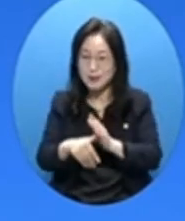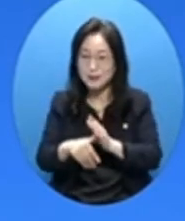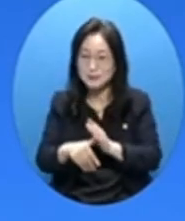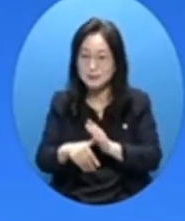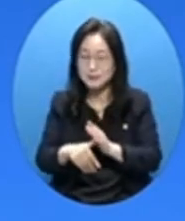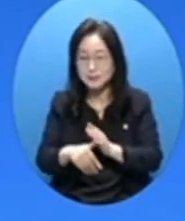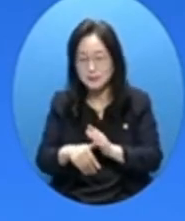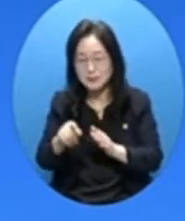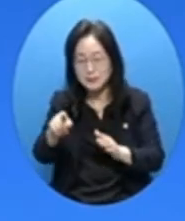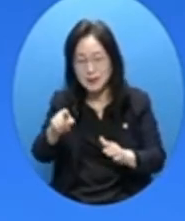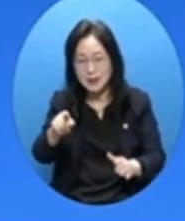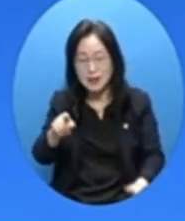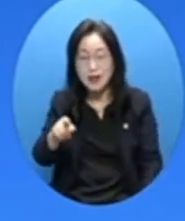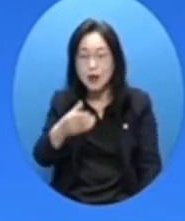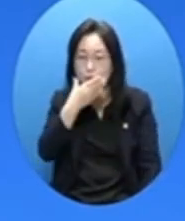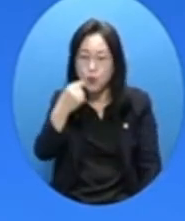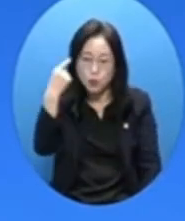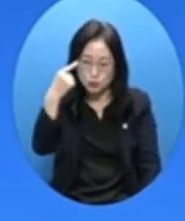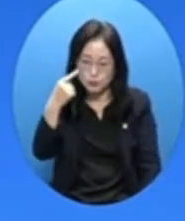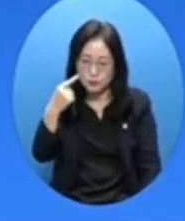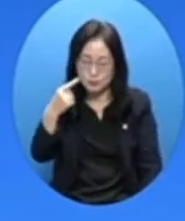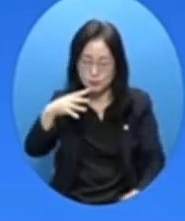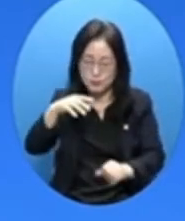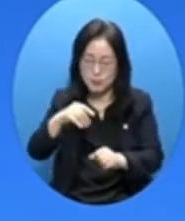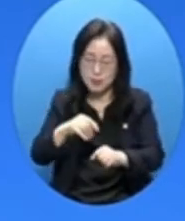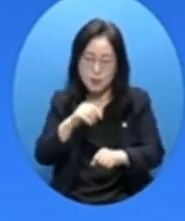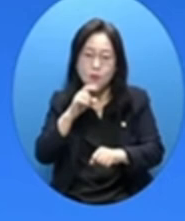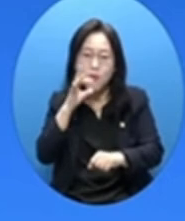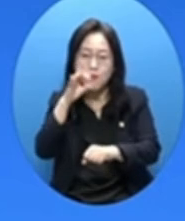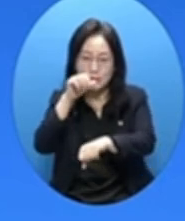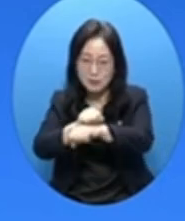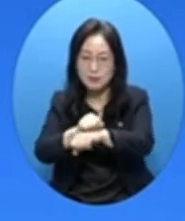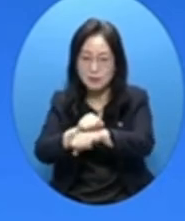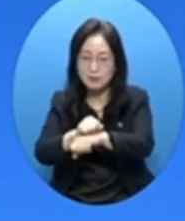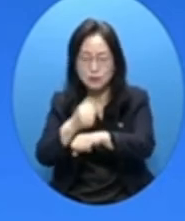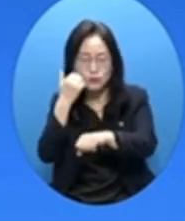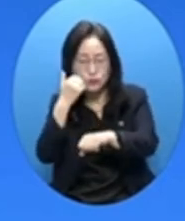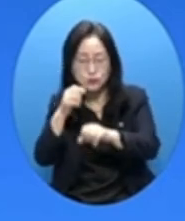복음주의 보수적인 선교사들이 오셨는데 와보니